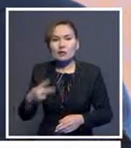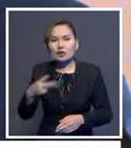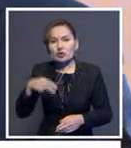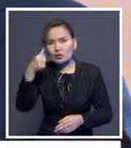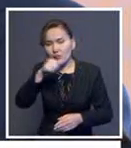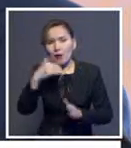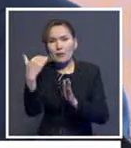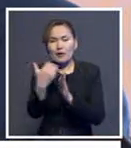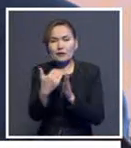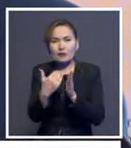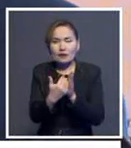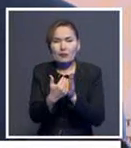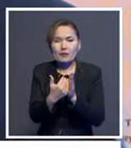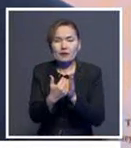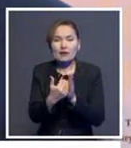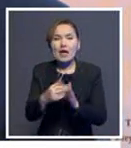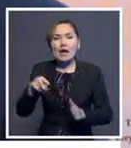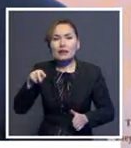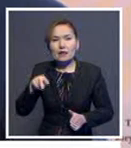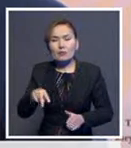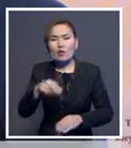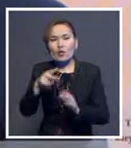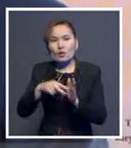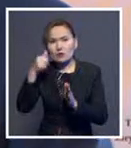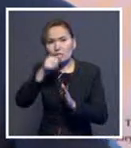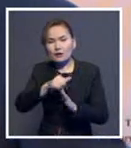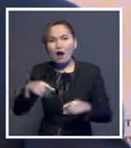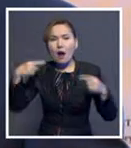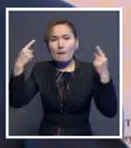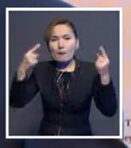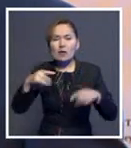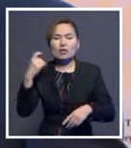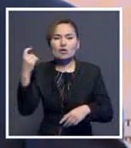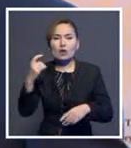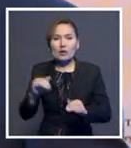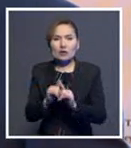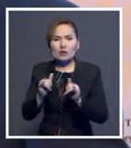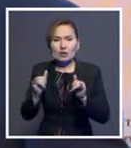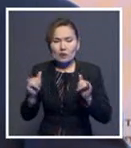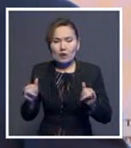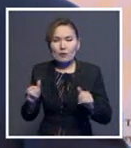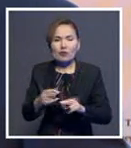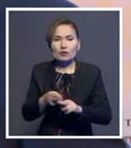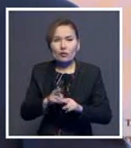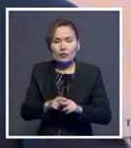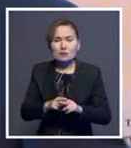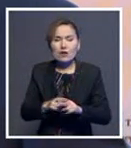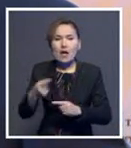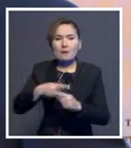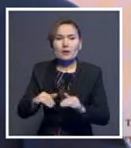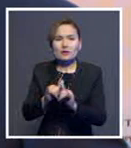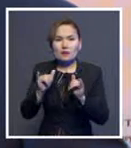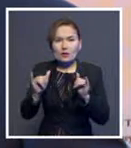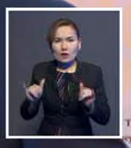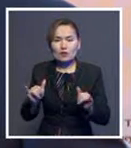шеңберінде 2017 жылы мал шаруашылығын дамытуға 10.9 және өсімдік шаруашылығына